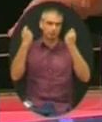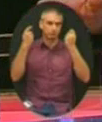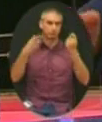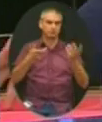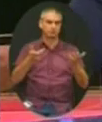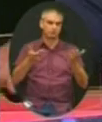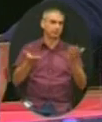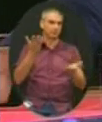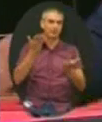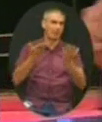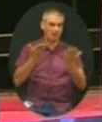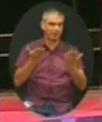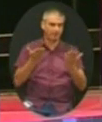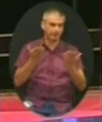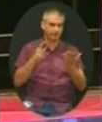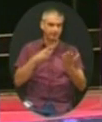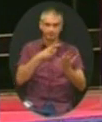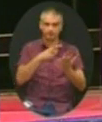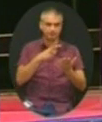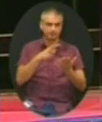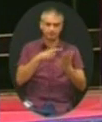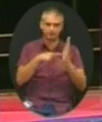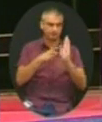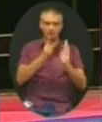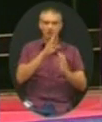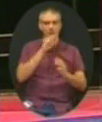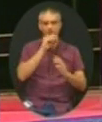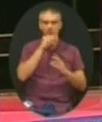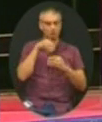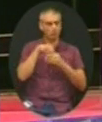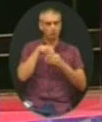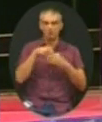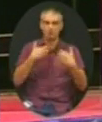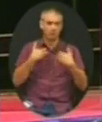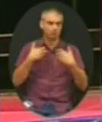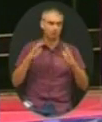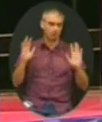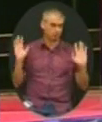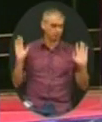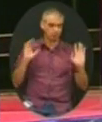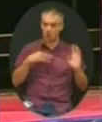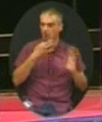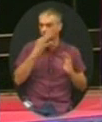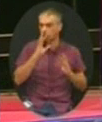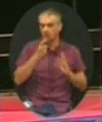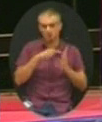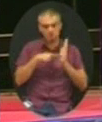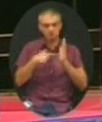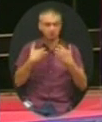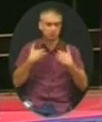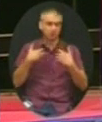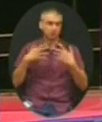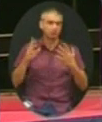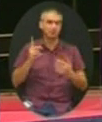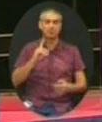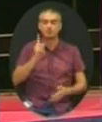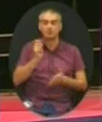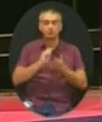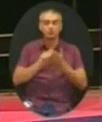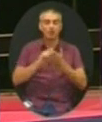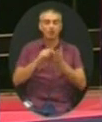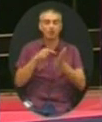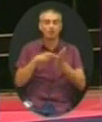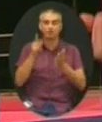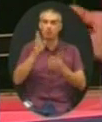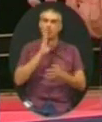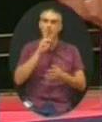להבדיל מההצגה של הדברים, לא מדובר על תוכן ההצגה. אף אחד לא שאל מה מציגים בהצגה, אלא מי שכתב אותה,